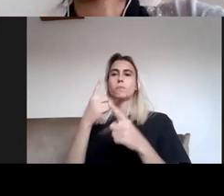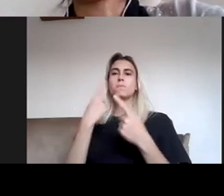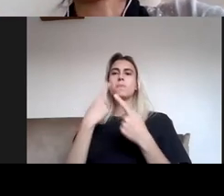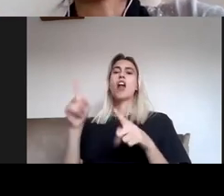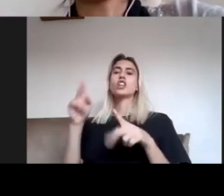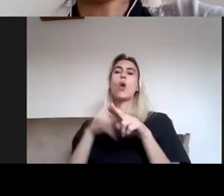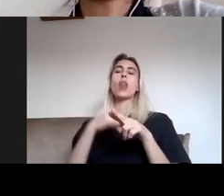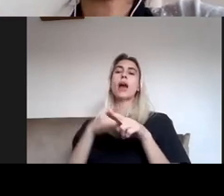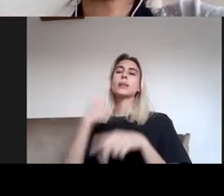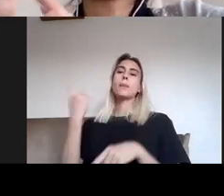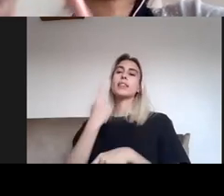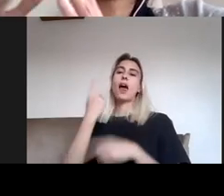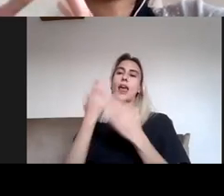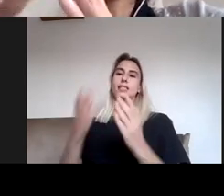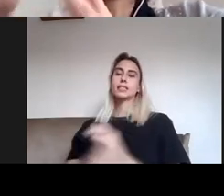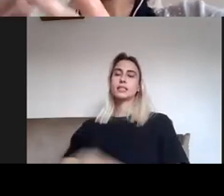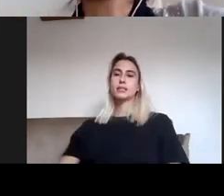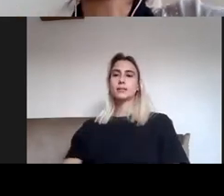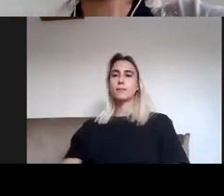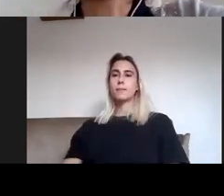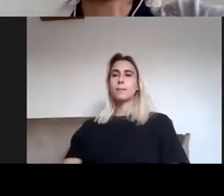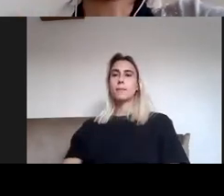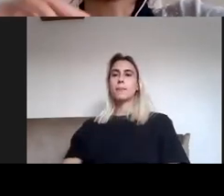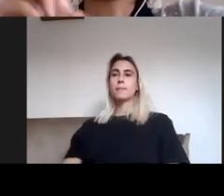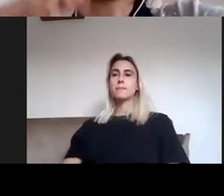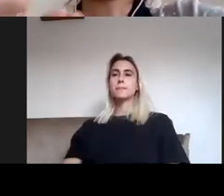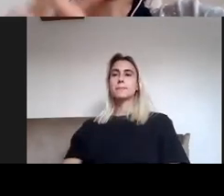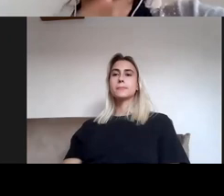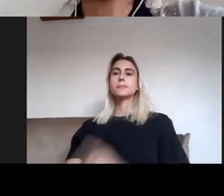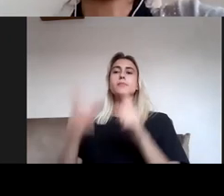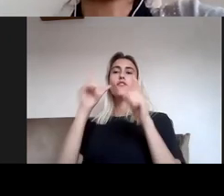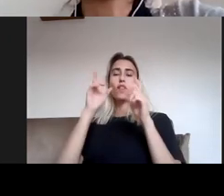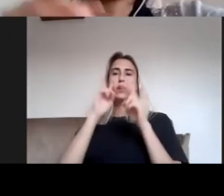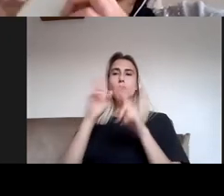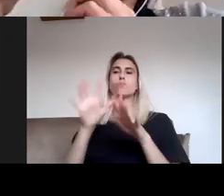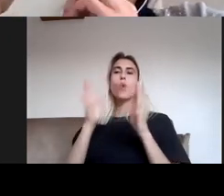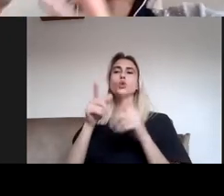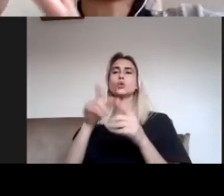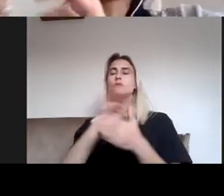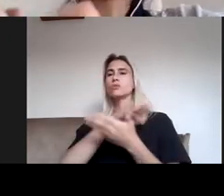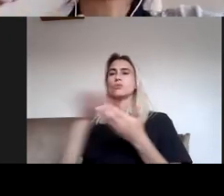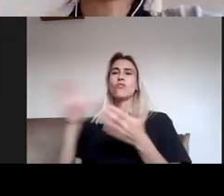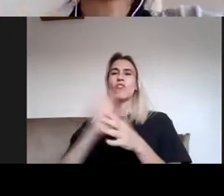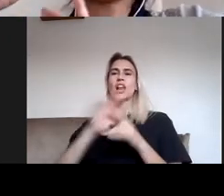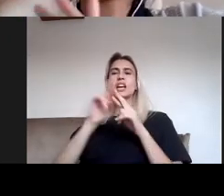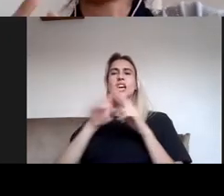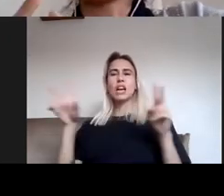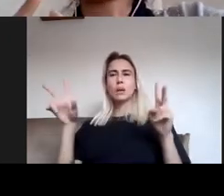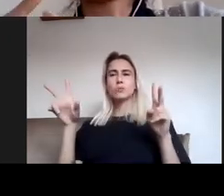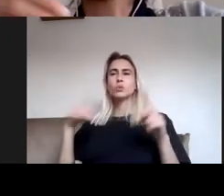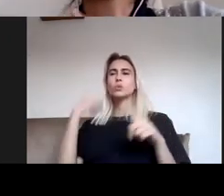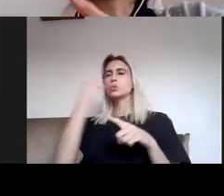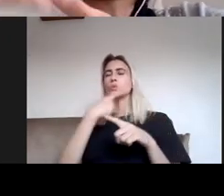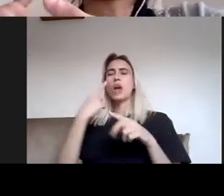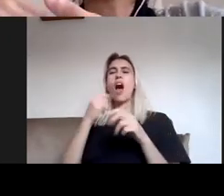örnekten bir tanesi. İşte bu tamamen burada zaten fotoğrafta bozuk bir hissedilebilir yüzey var. Kırılmış, üzeri